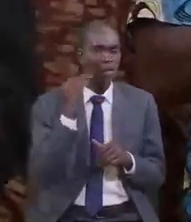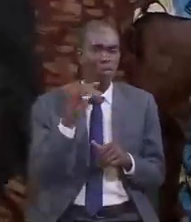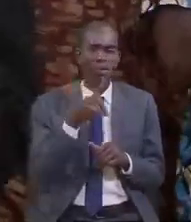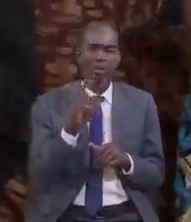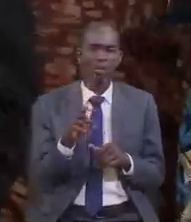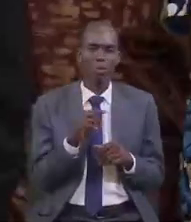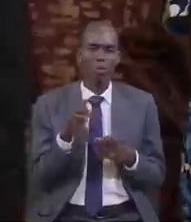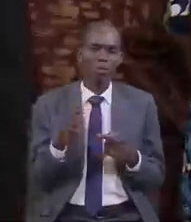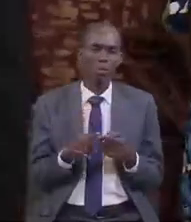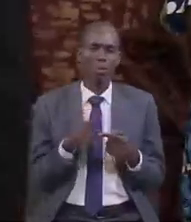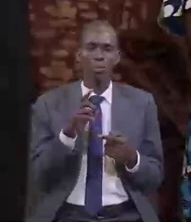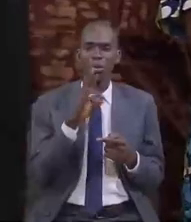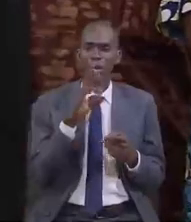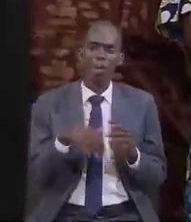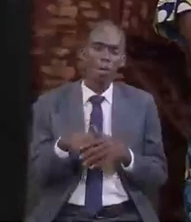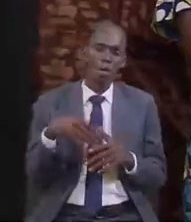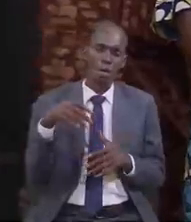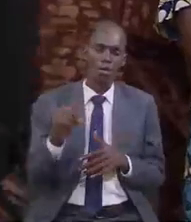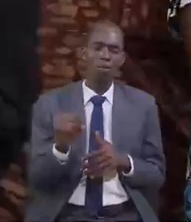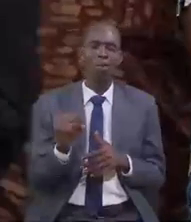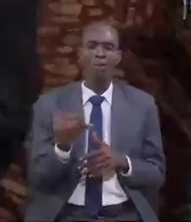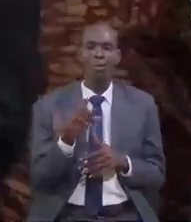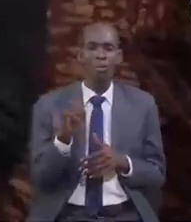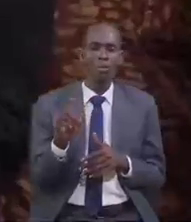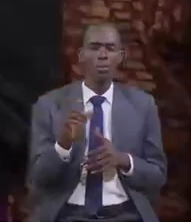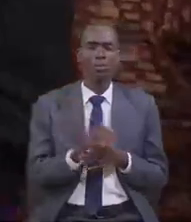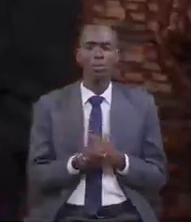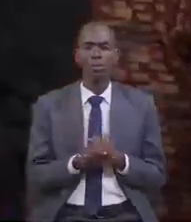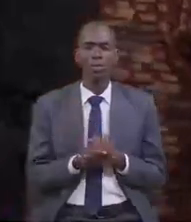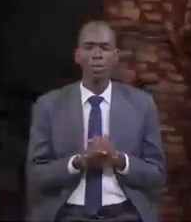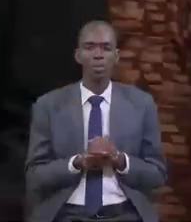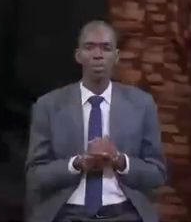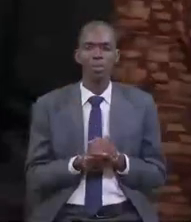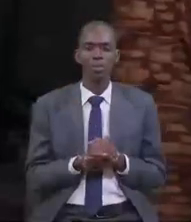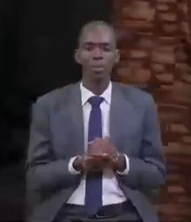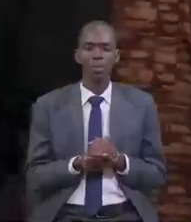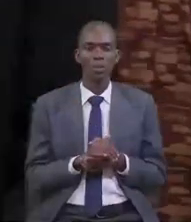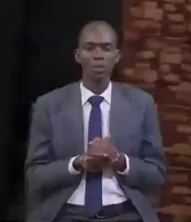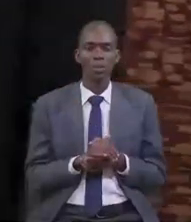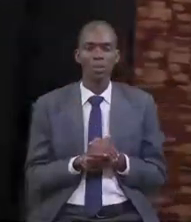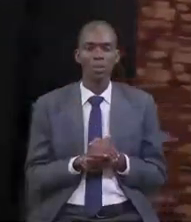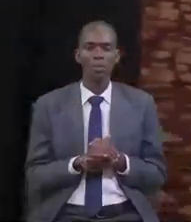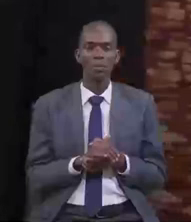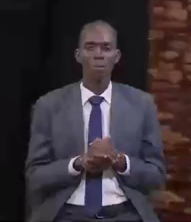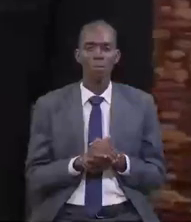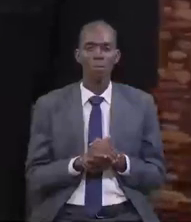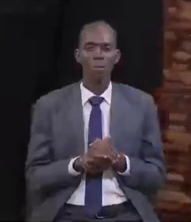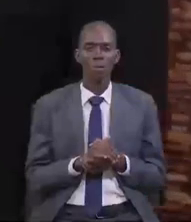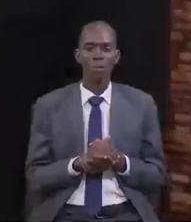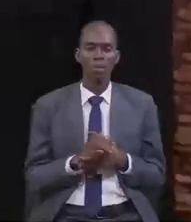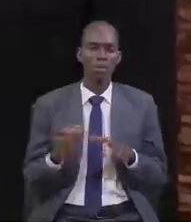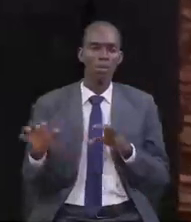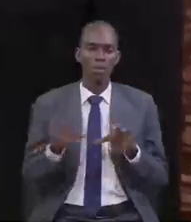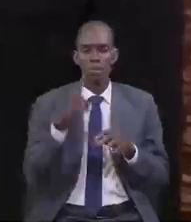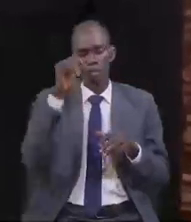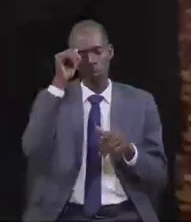Est-ce que tu te rappelles ta consécration quand tu es dehors là-bas? Est-ce que tu te rappelles les paroles